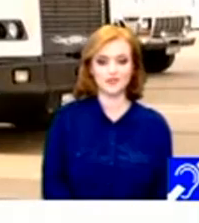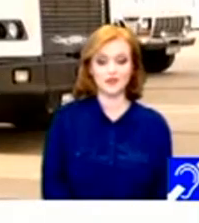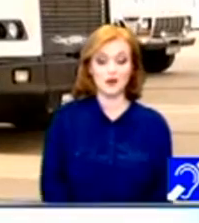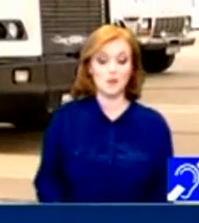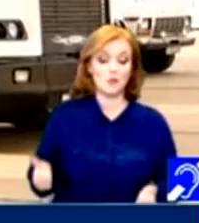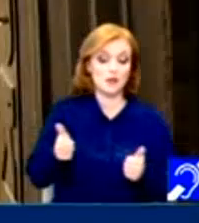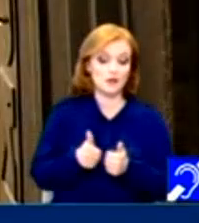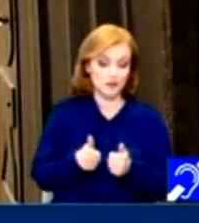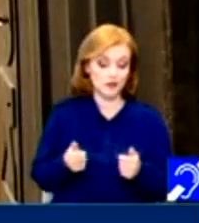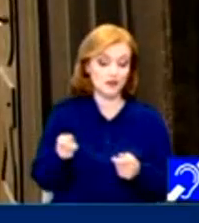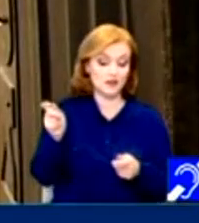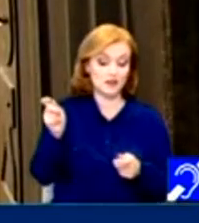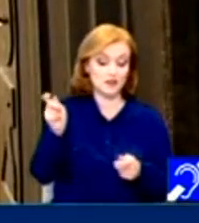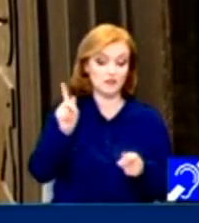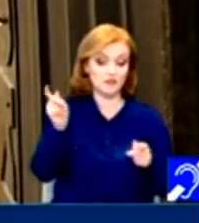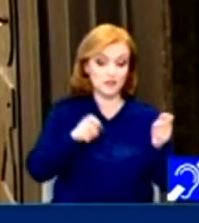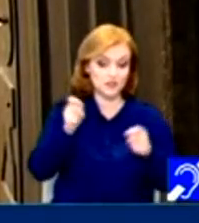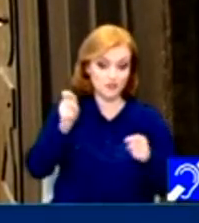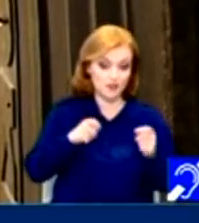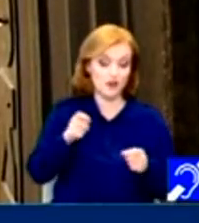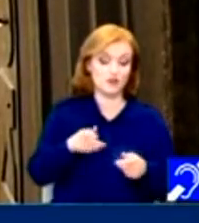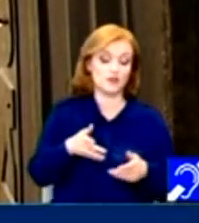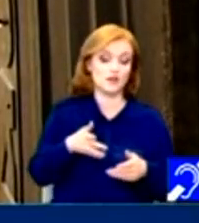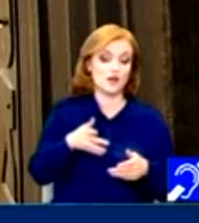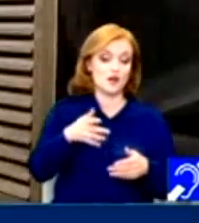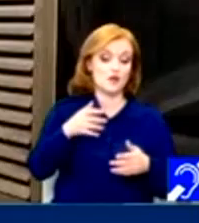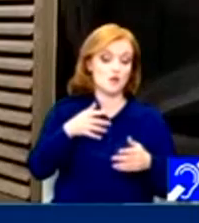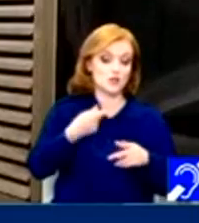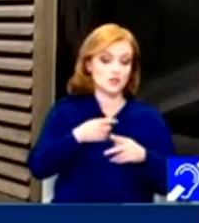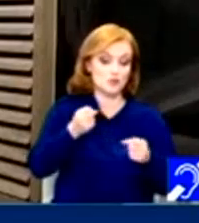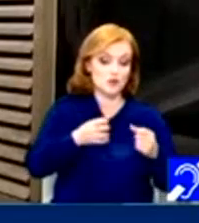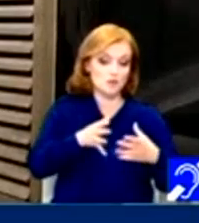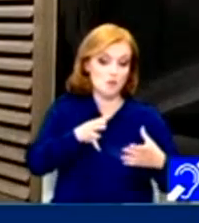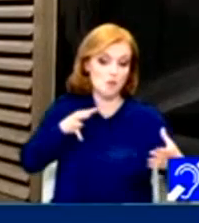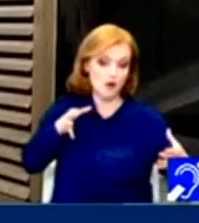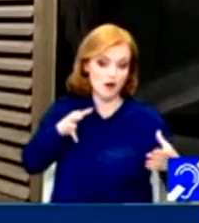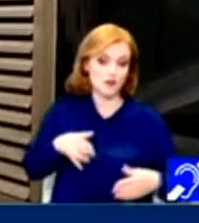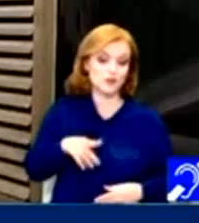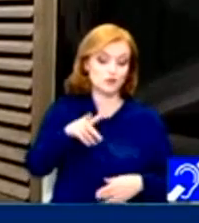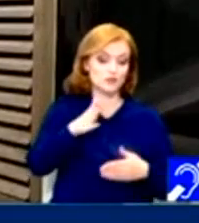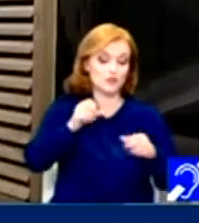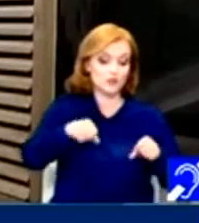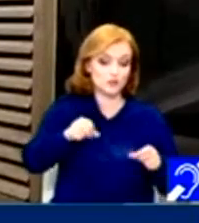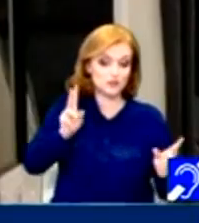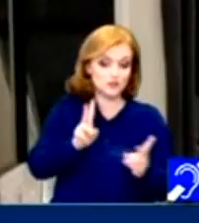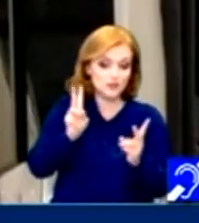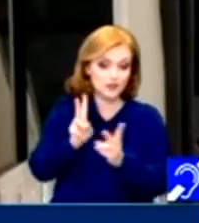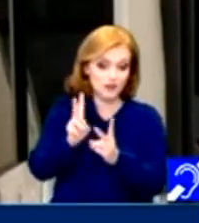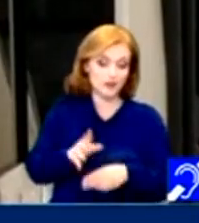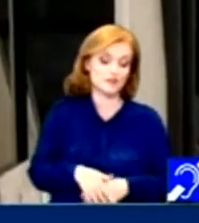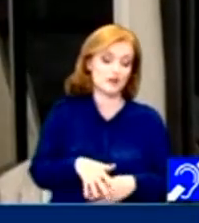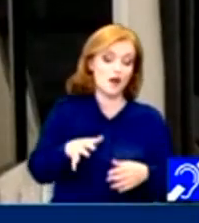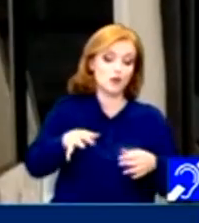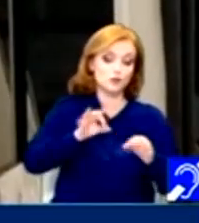de show, festivalul vehiculelor de cursă lungă și mare tonaj este o ocazie în plus pentru șoferi să se întâlnească, să schimbe impresii